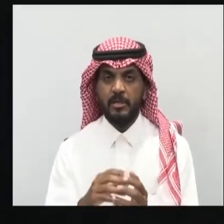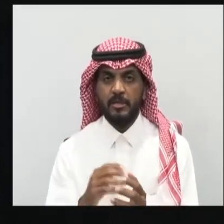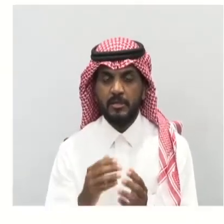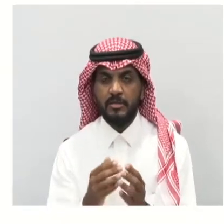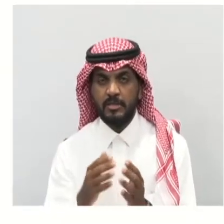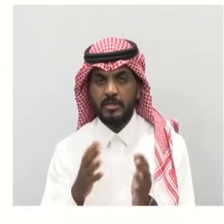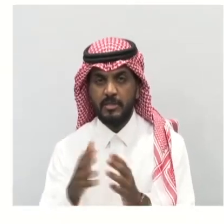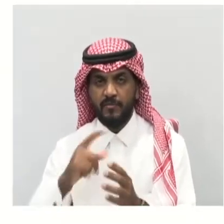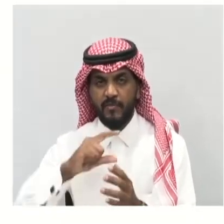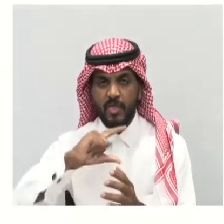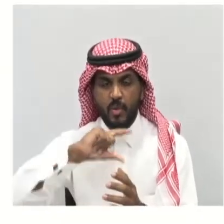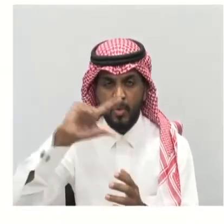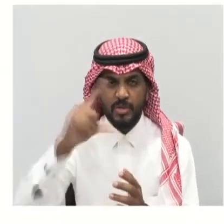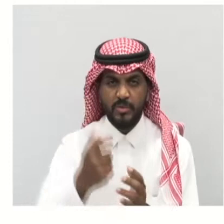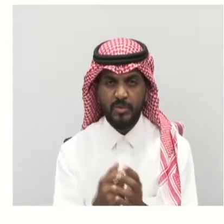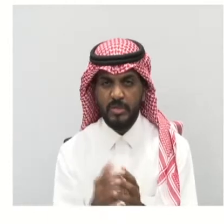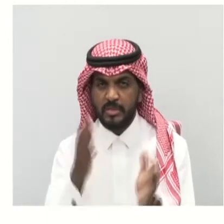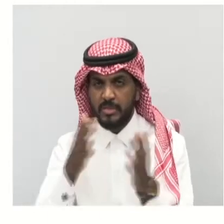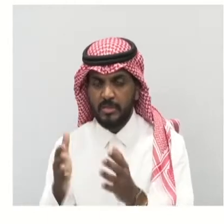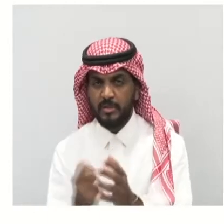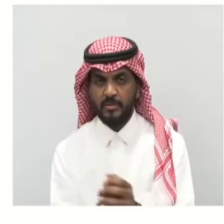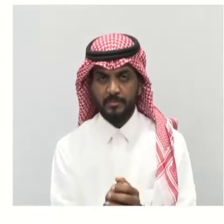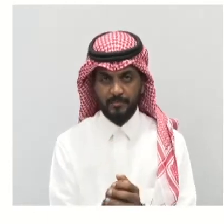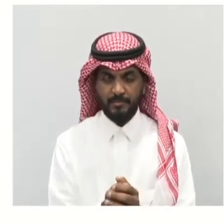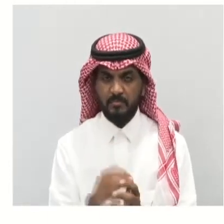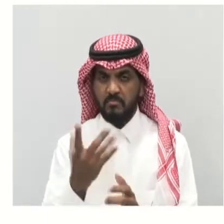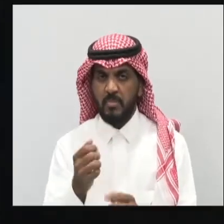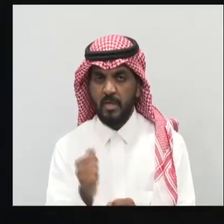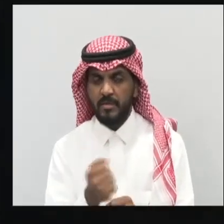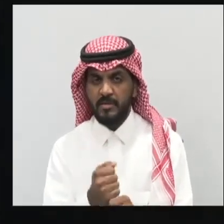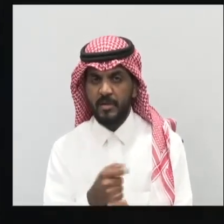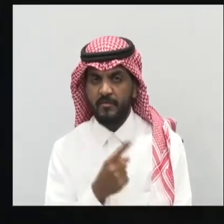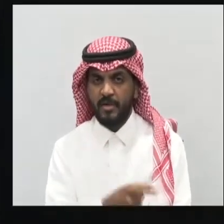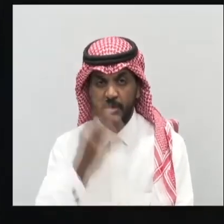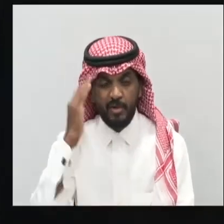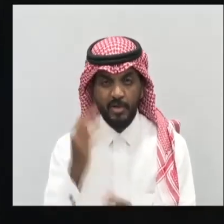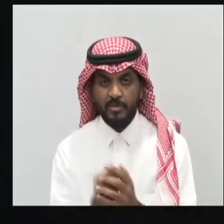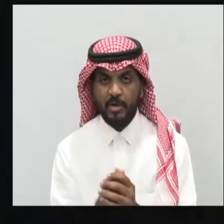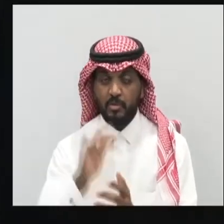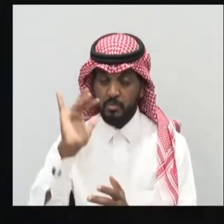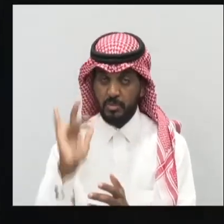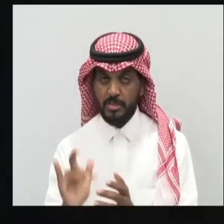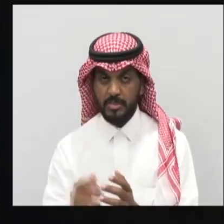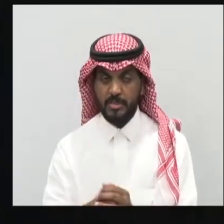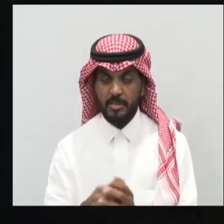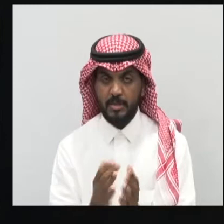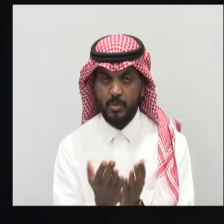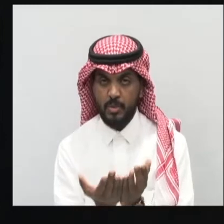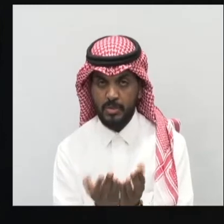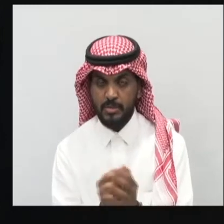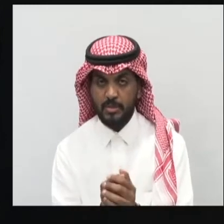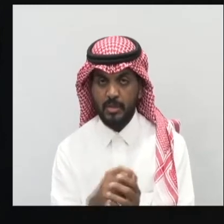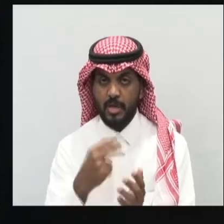الظواهر الصوتية. ماذا سنفعل يا معلمتي؟ أطلب منكم الآن جلسة صحيحة، أحضر كتابي